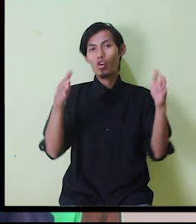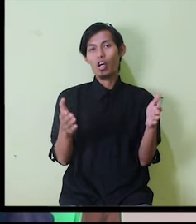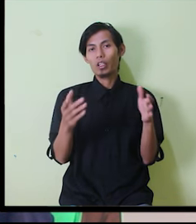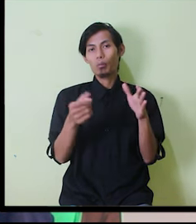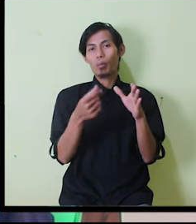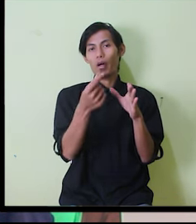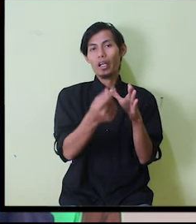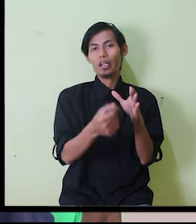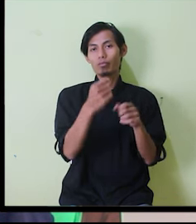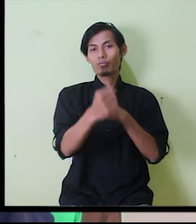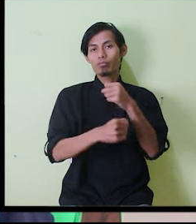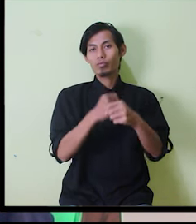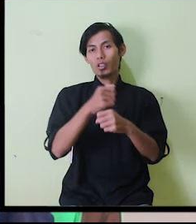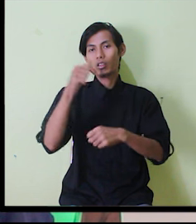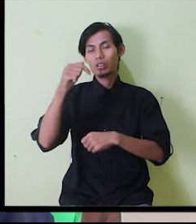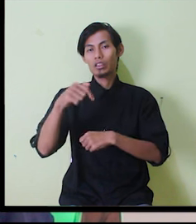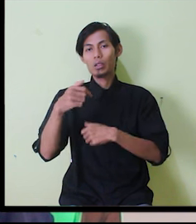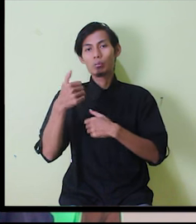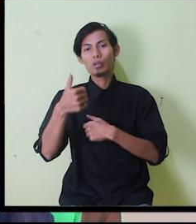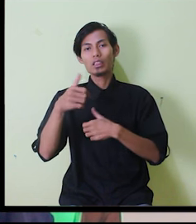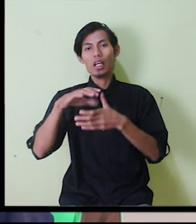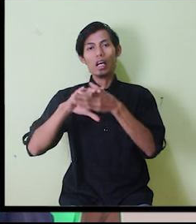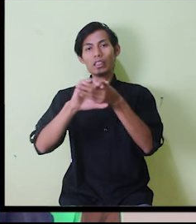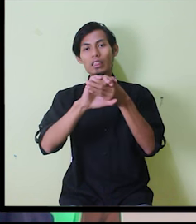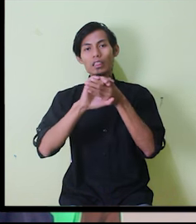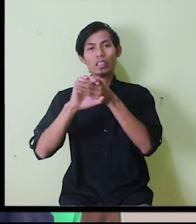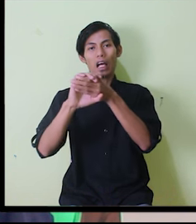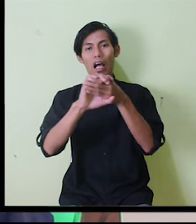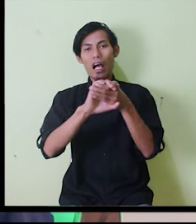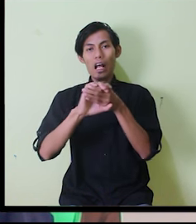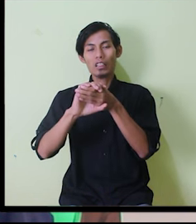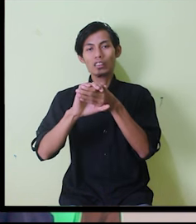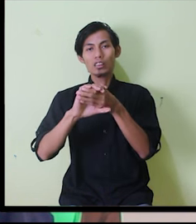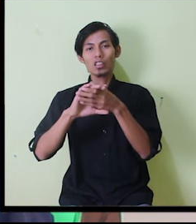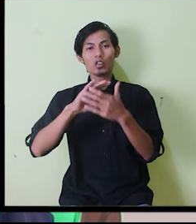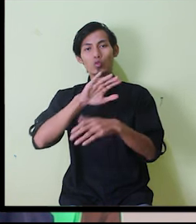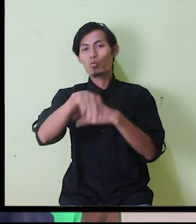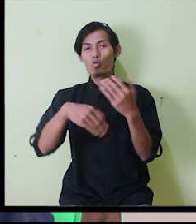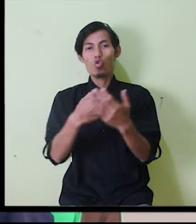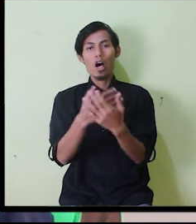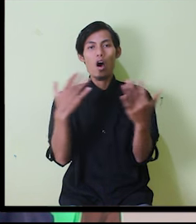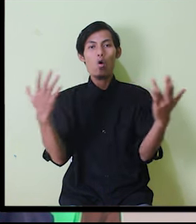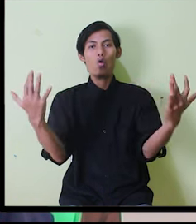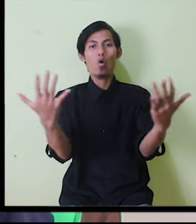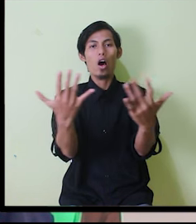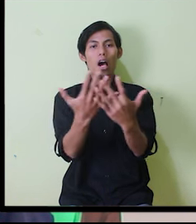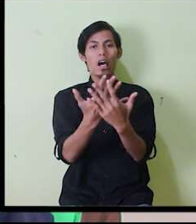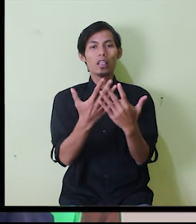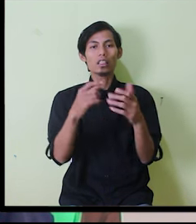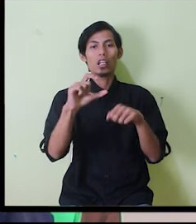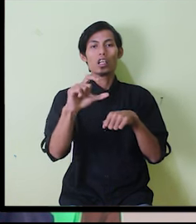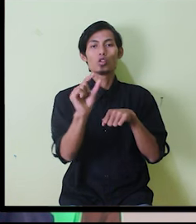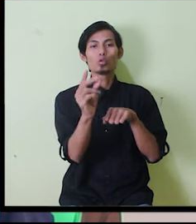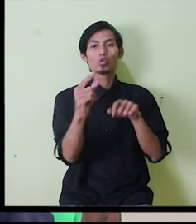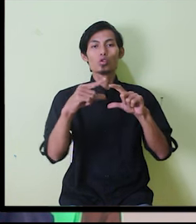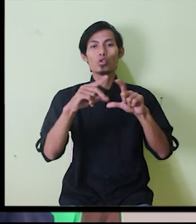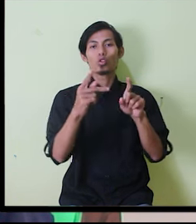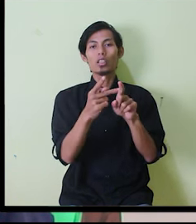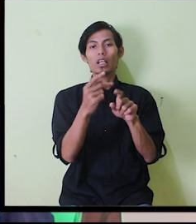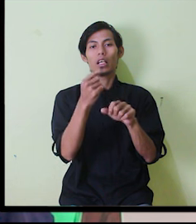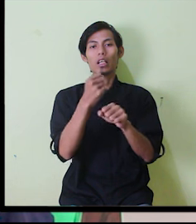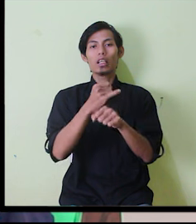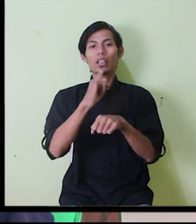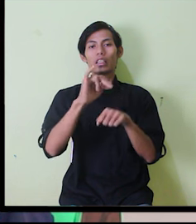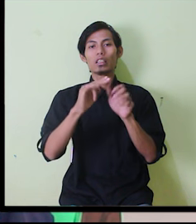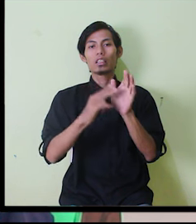loket pembayaran ini dalam tahun ini bisa kenal dulu ke seluruh warga cura Grinting dan ada tadi